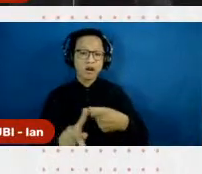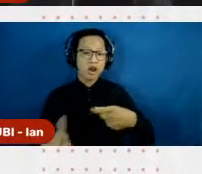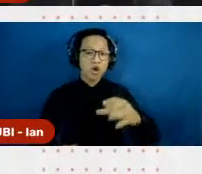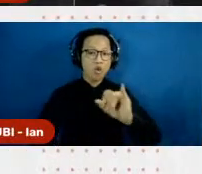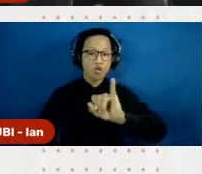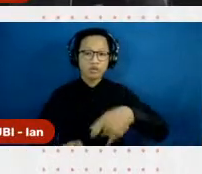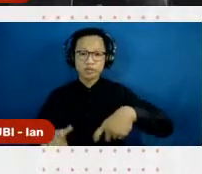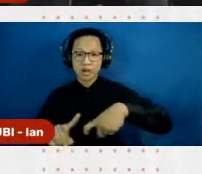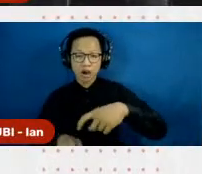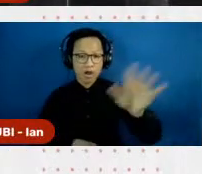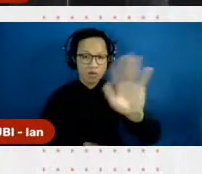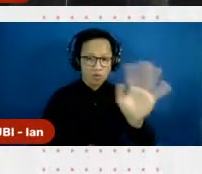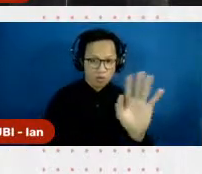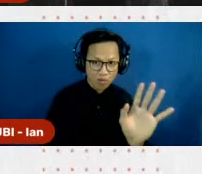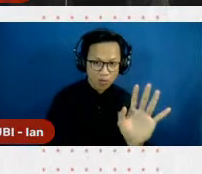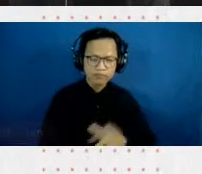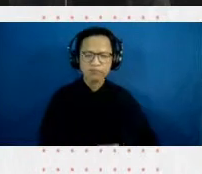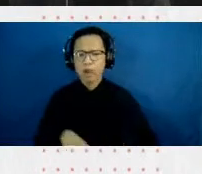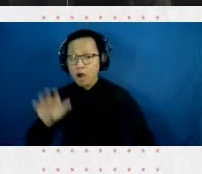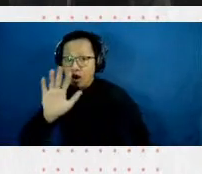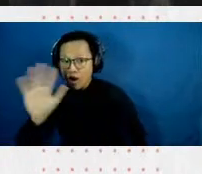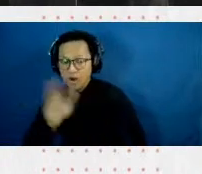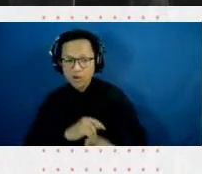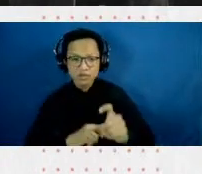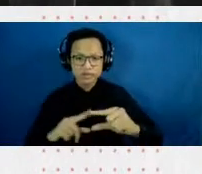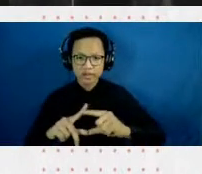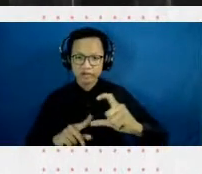Halo Kak. Apa halo sudah Caca.